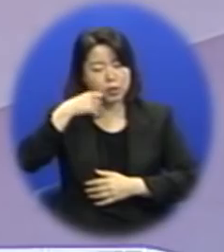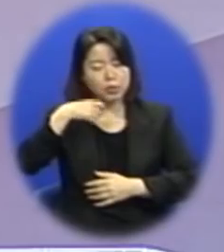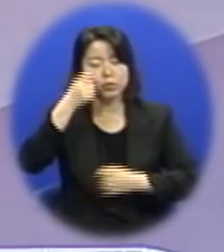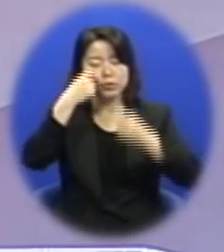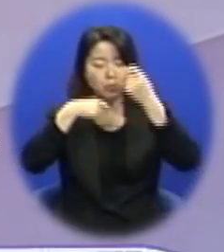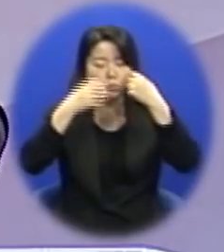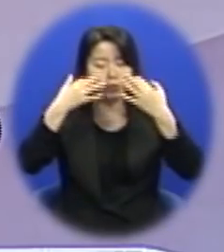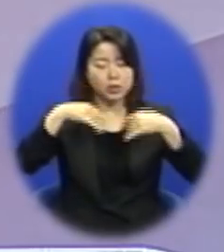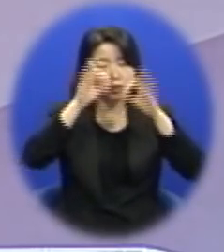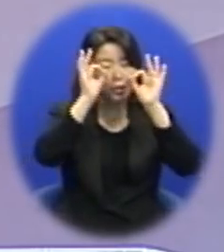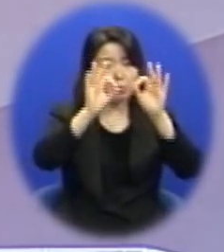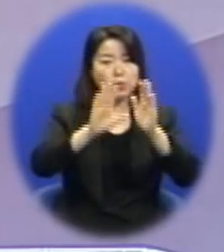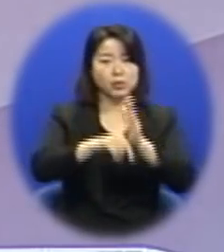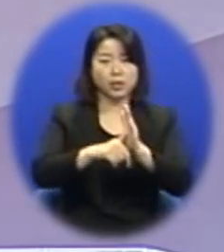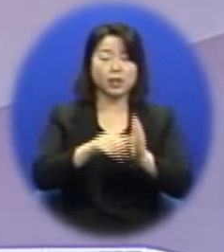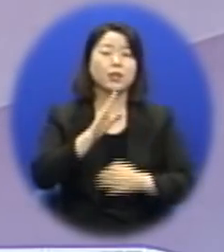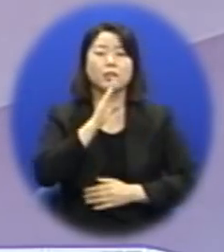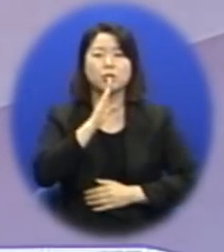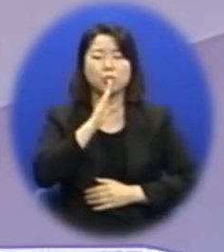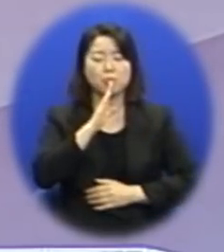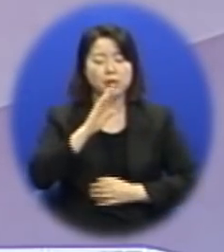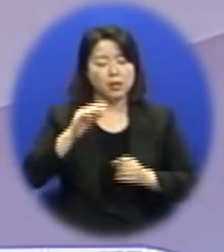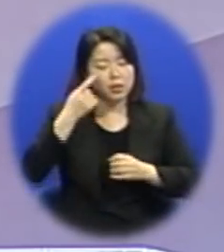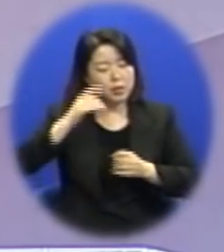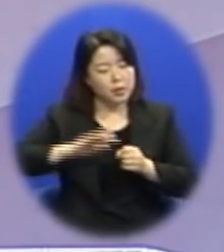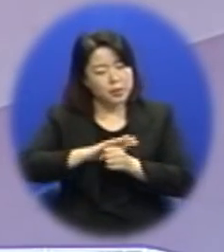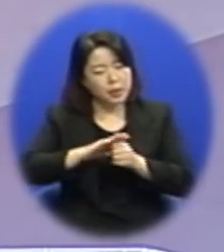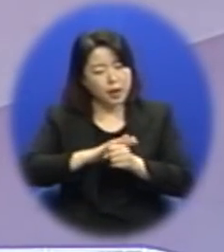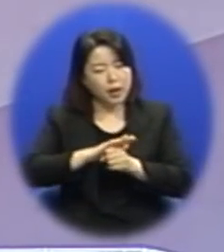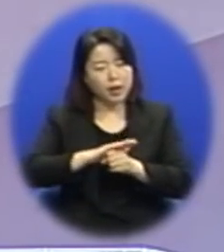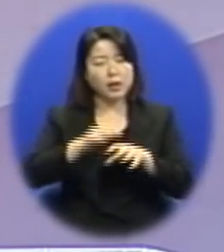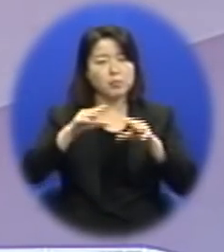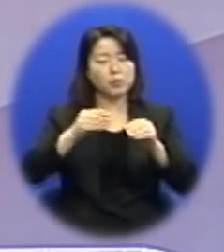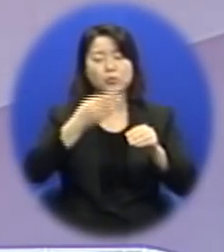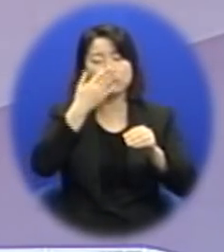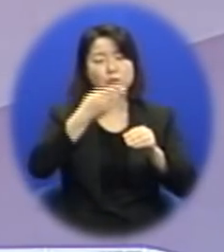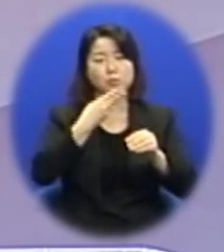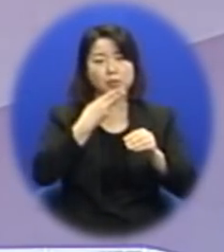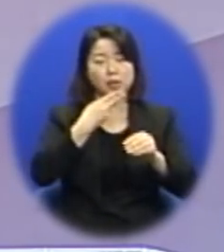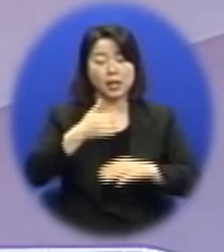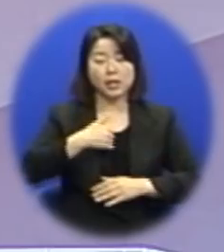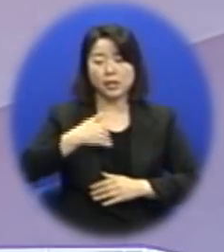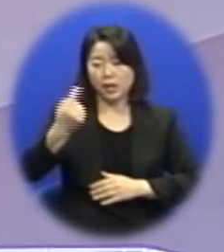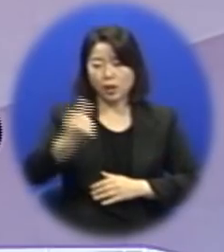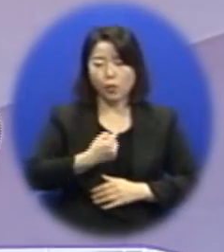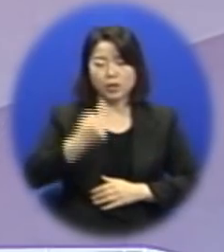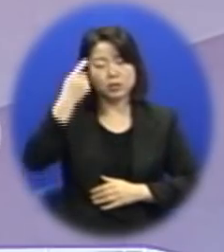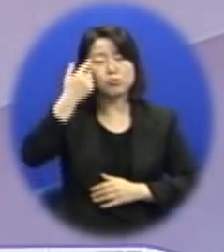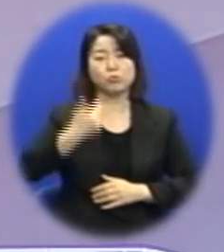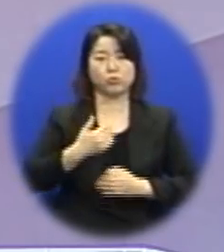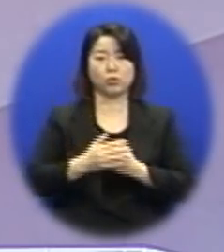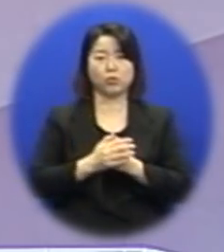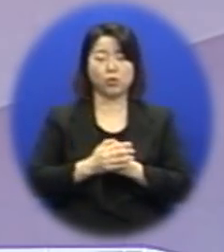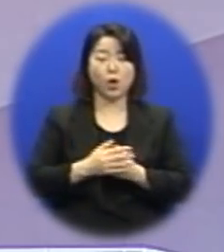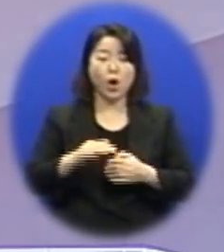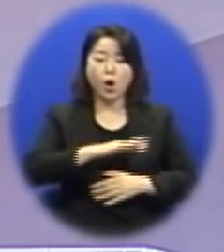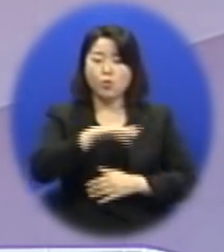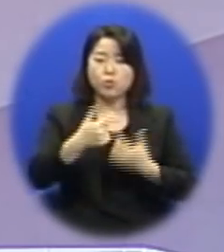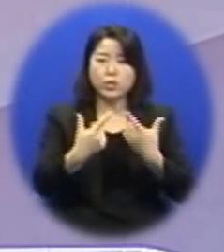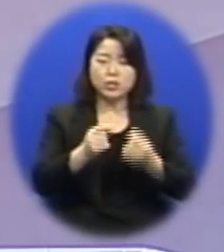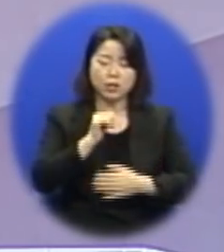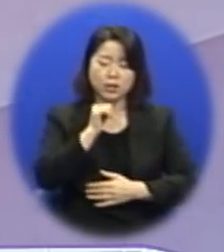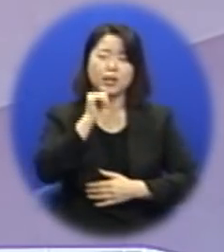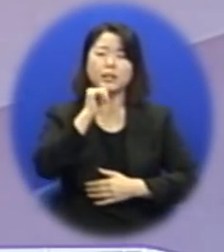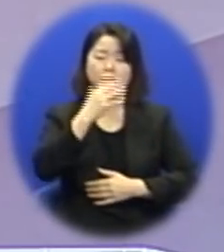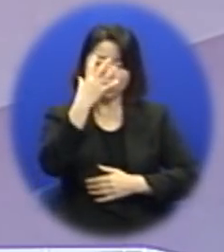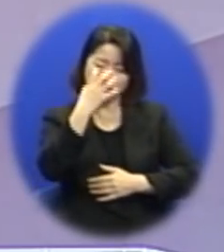볼 때 참으로 동정을 금할 수가 없다 그들은 내게 와서 이렇게 물었다 우리같이 가난하고 비참한